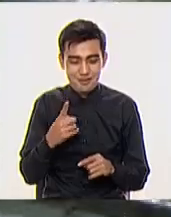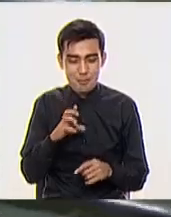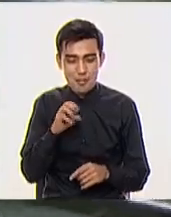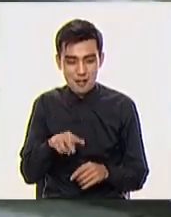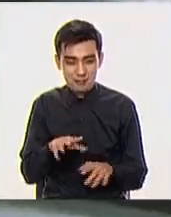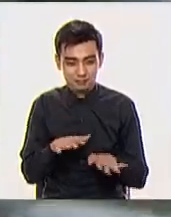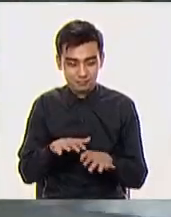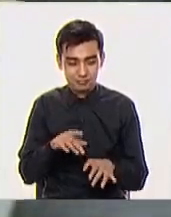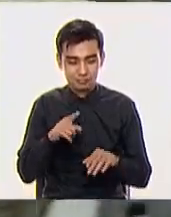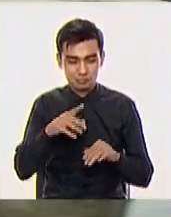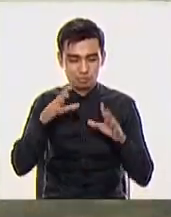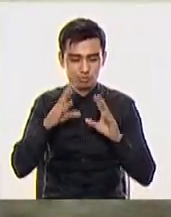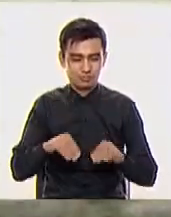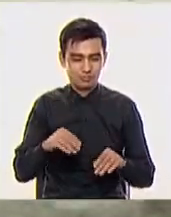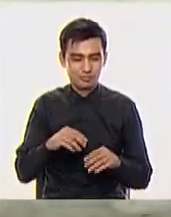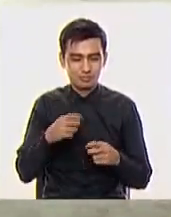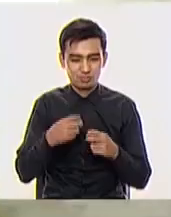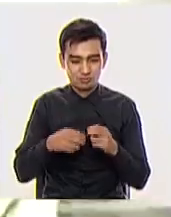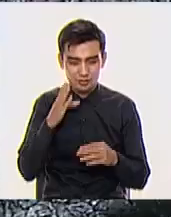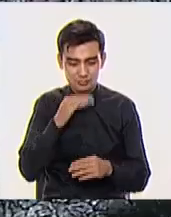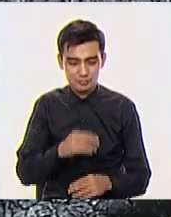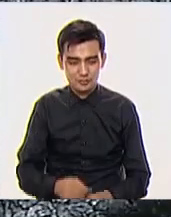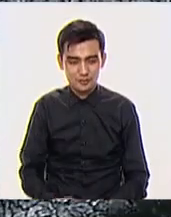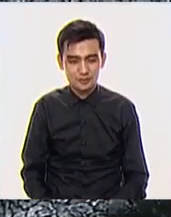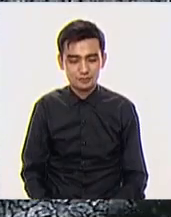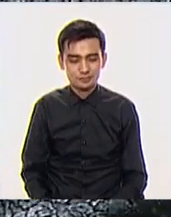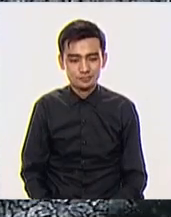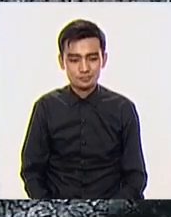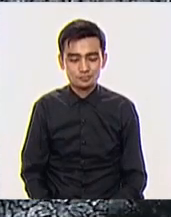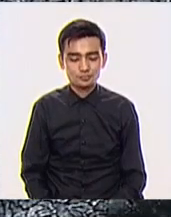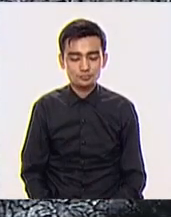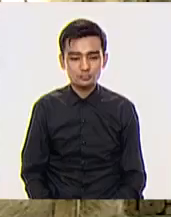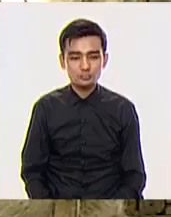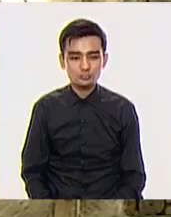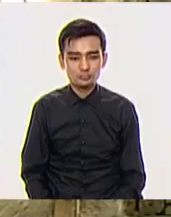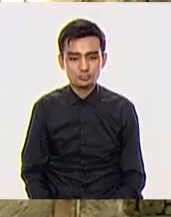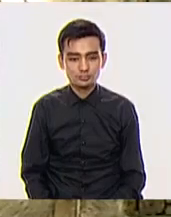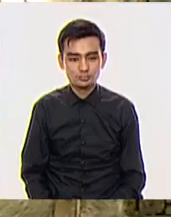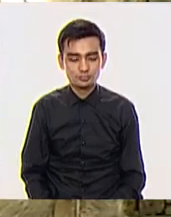болса қирап қалатынын ескертіп отыр. Әйгерім Ердәулет, Думан Сүлейменов, Информбюро, Алматы.